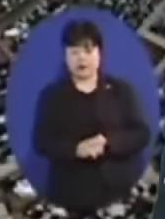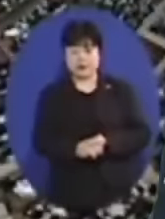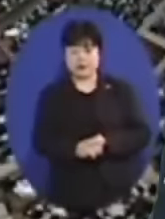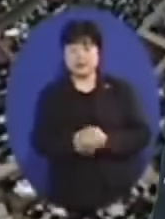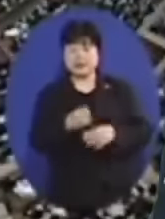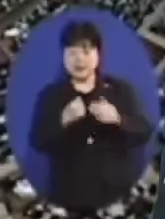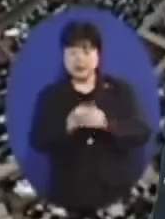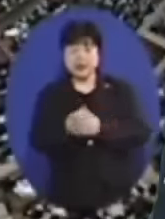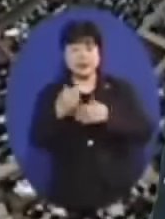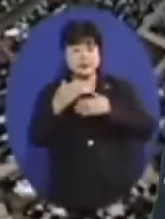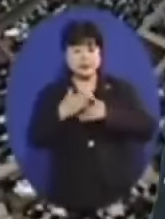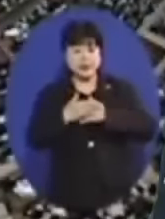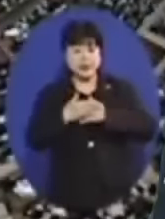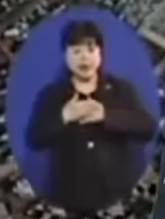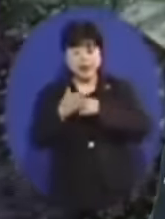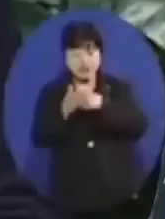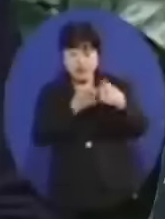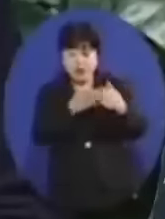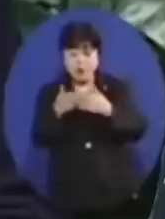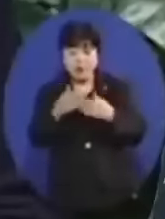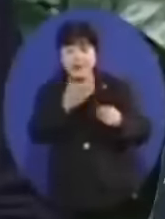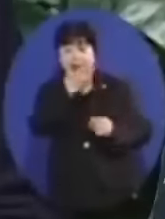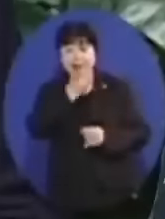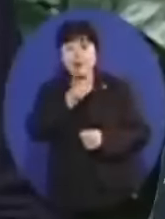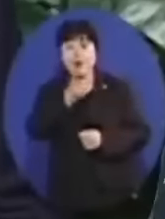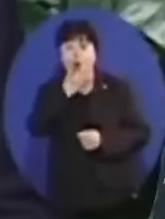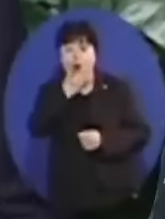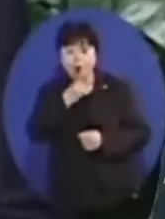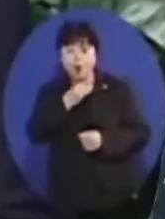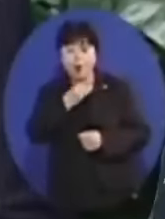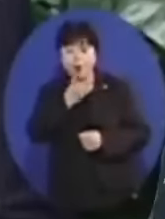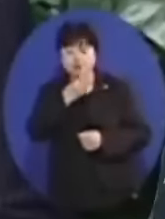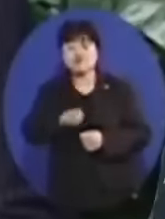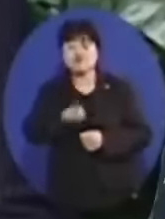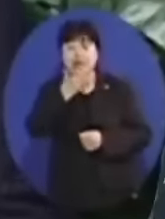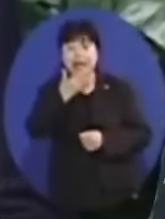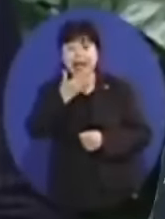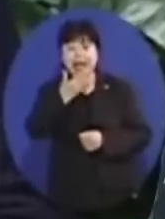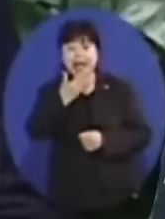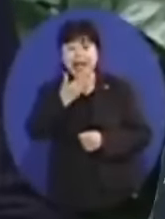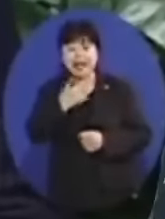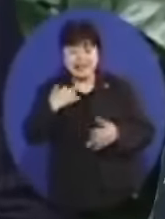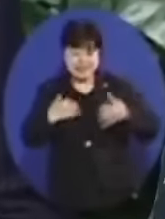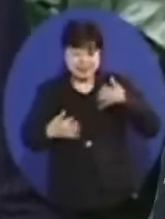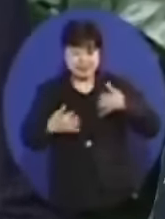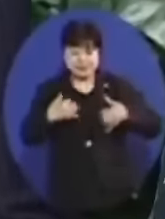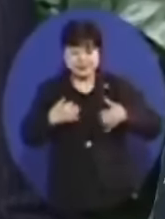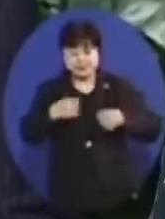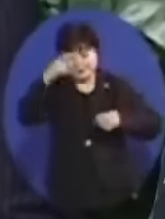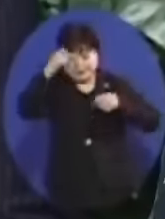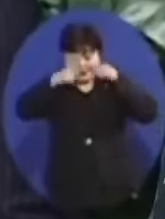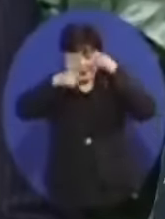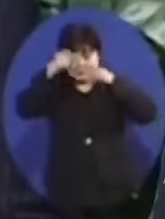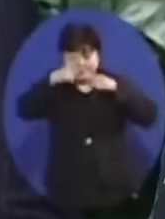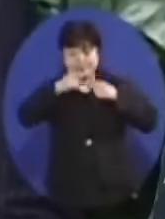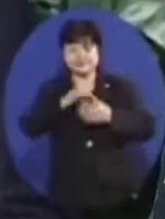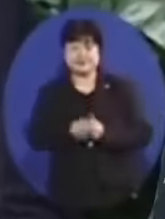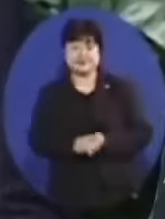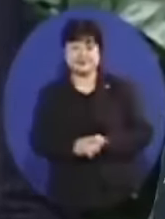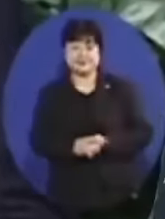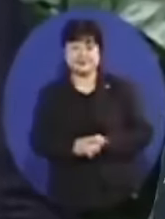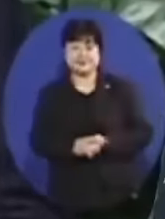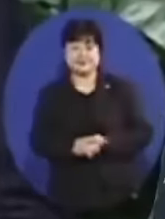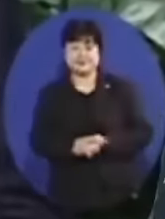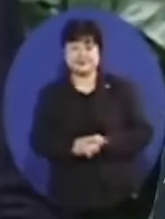그러므로 내가 체험하는 행복이나 불행이나 기쁨이나 슬픔 같은